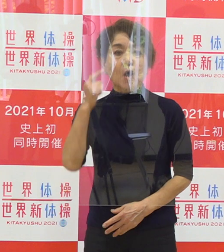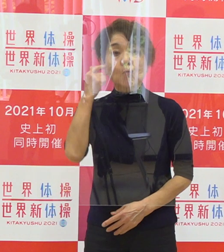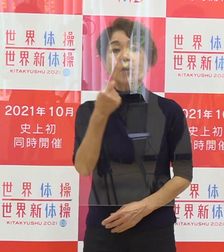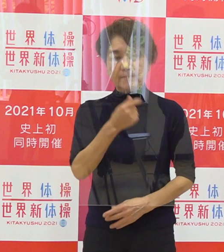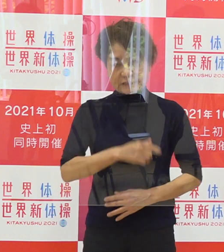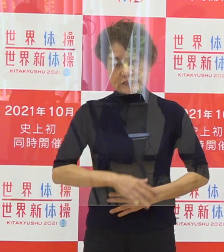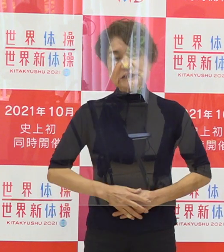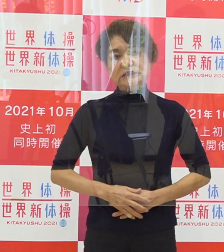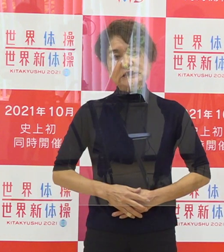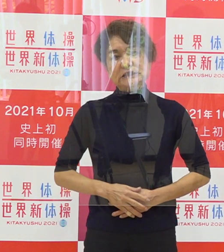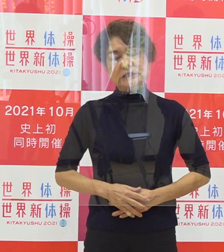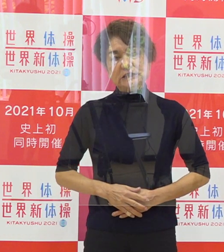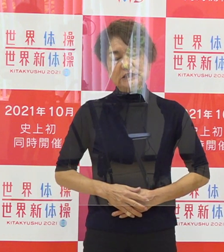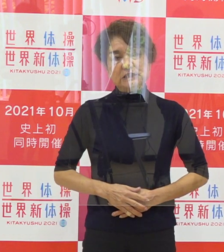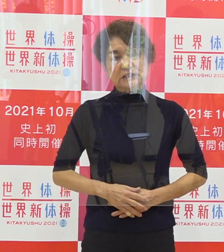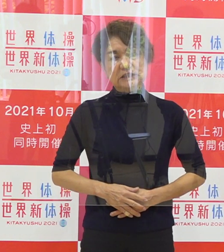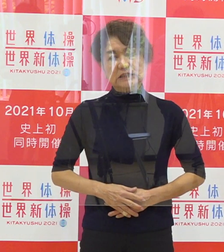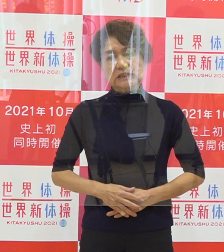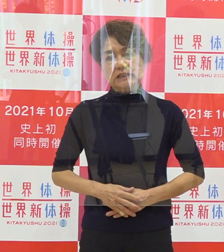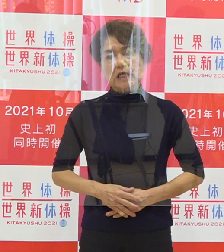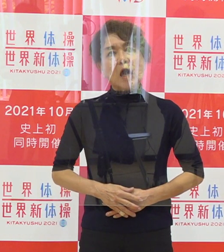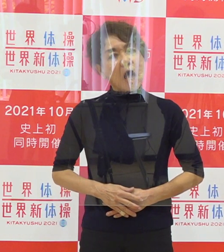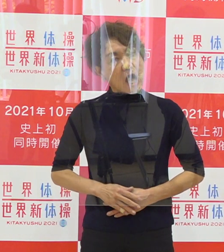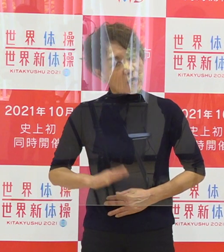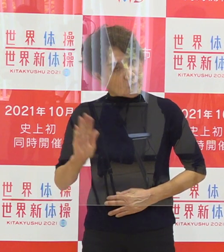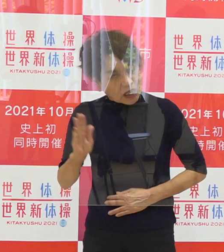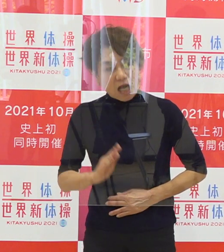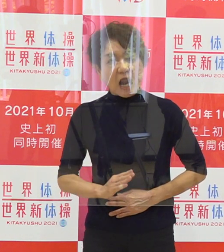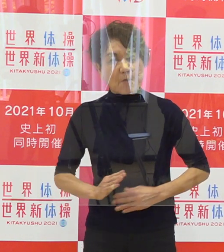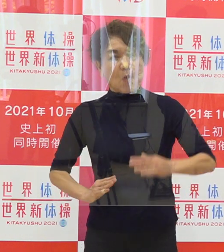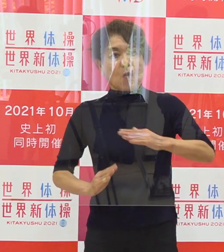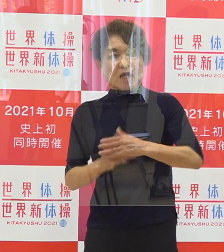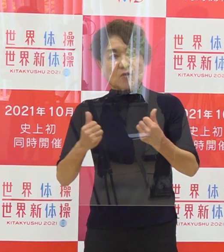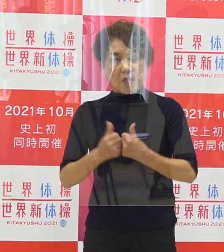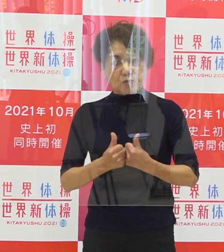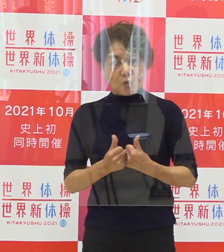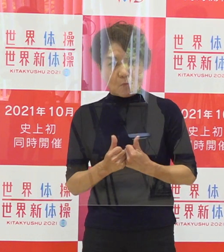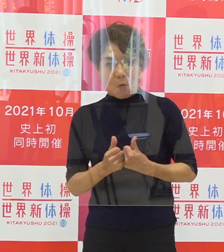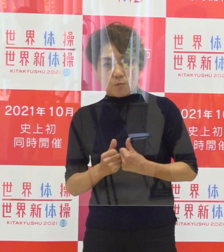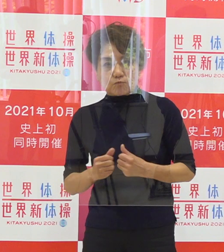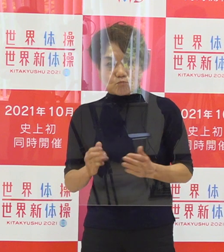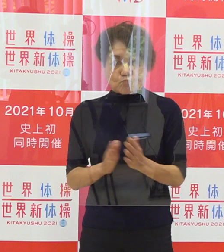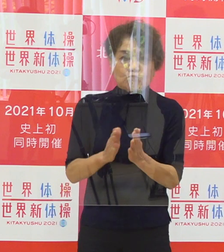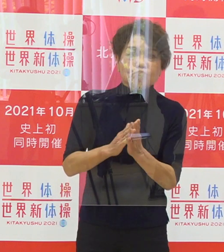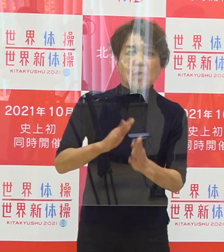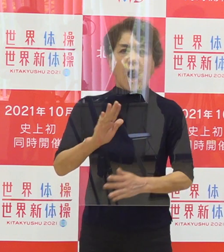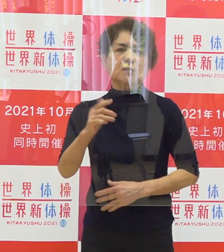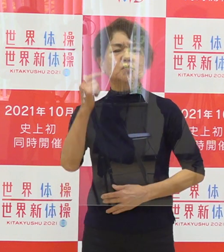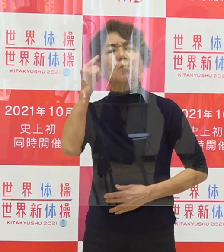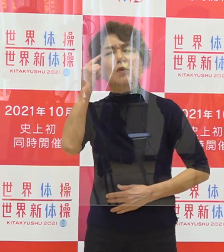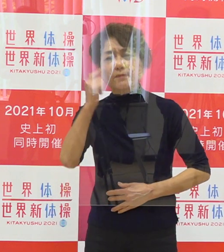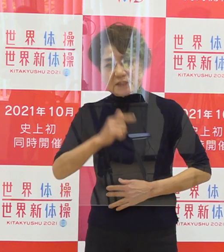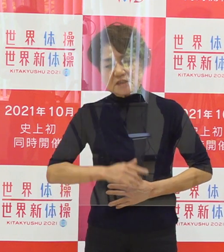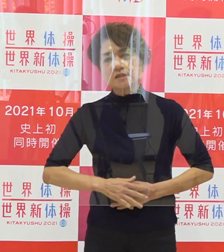まあ、そのあたりをこれから決勝などの興奮もまさにしていくのでそういった場面も出てくるかと思います。